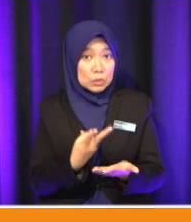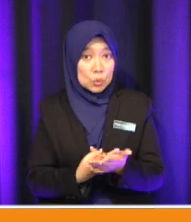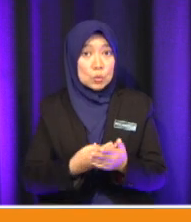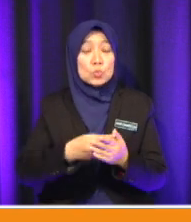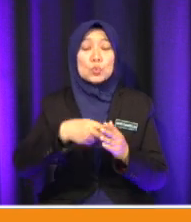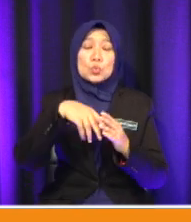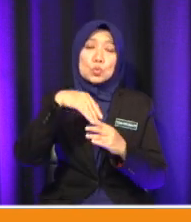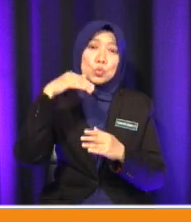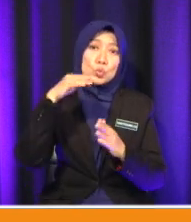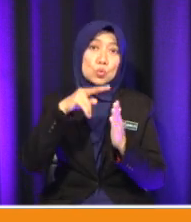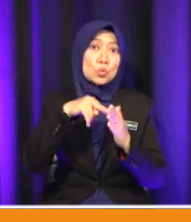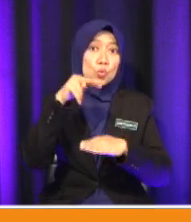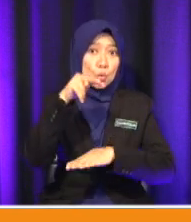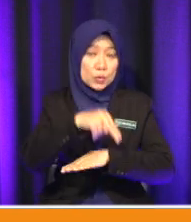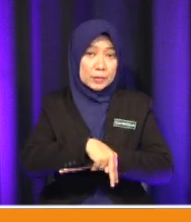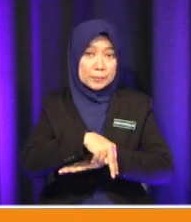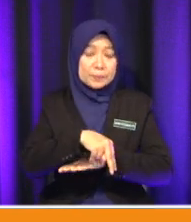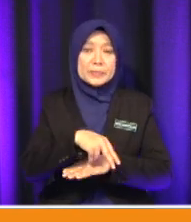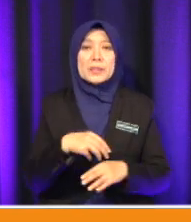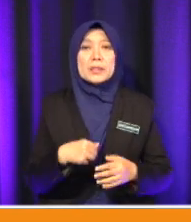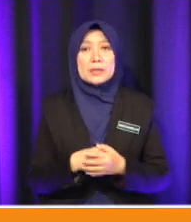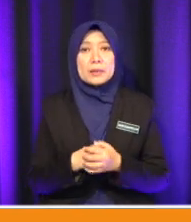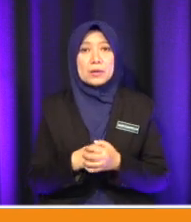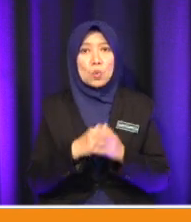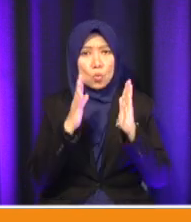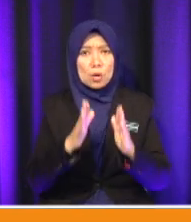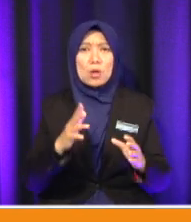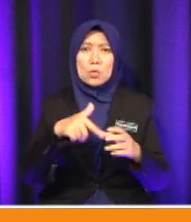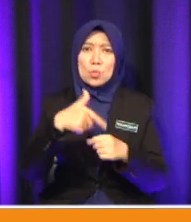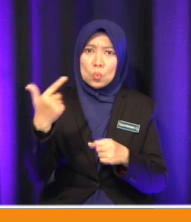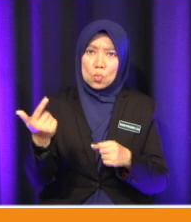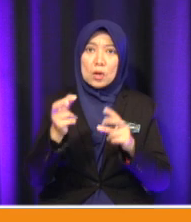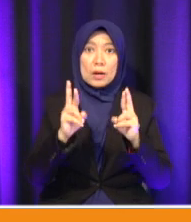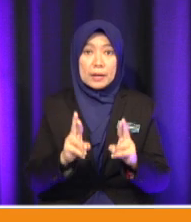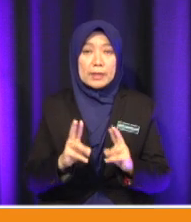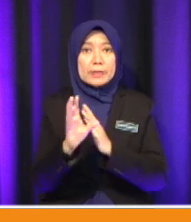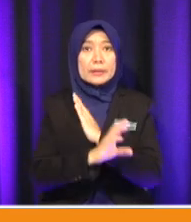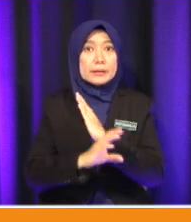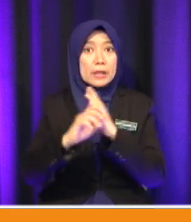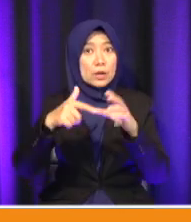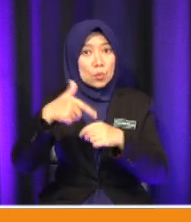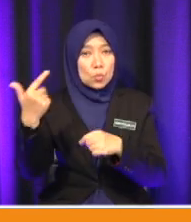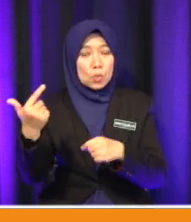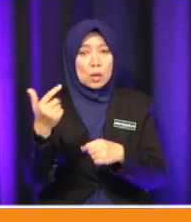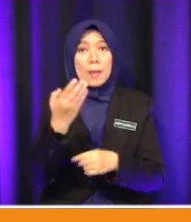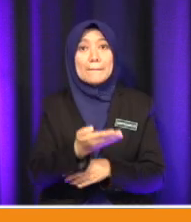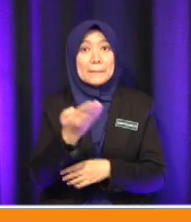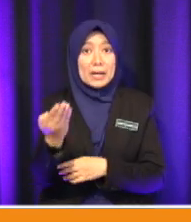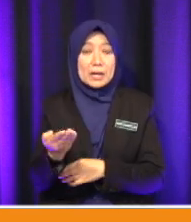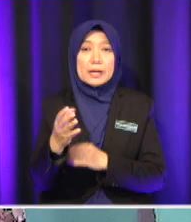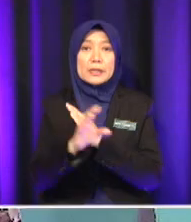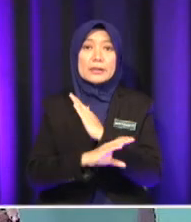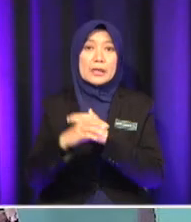RM kita jatuh pada pandangan orang luar rakyat-rakyat negara asing barang di negara kita lebih